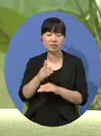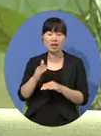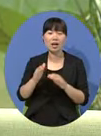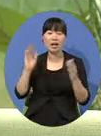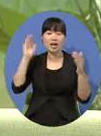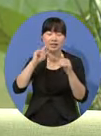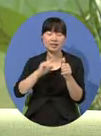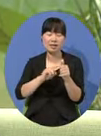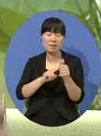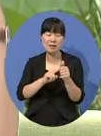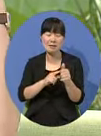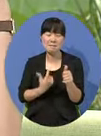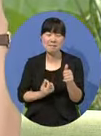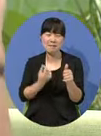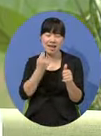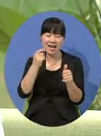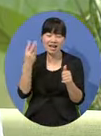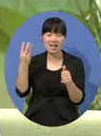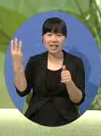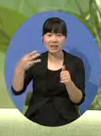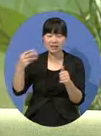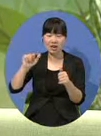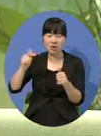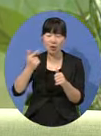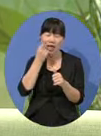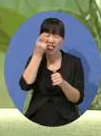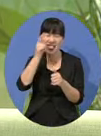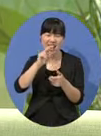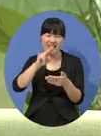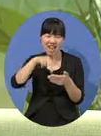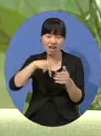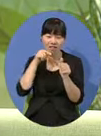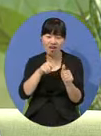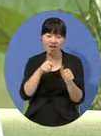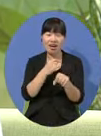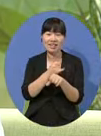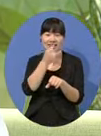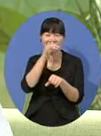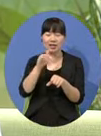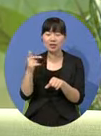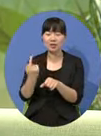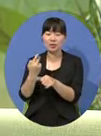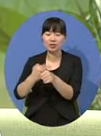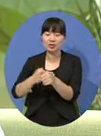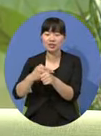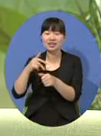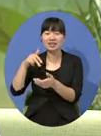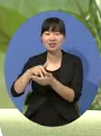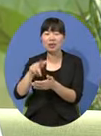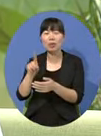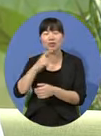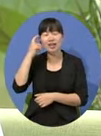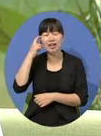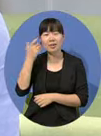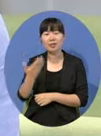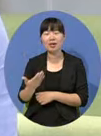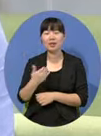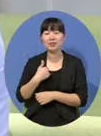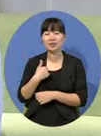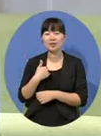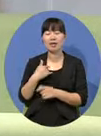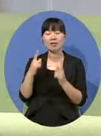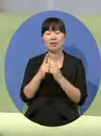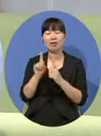잡는 거잖아요. 뭐 한 달에서 3,000권 읽어, 뭐 5,000권 읽어 막 이러는데 노 선생님이 이 부분에 대해서 어떻게 생각을 하시는지. 저도 만난